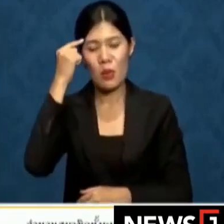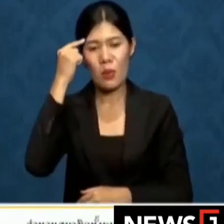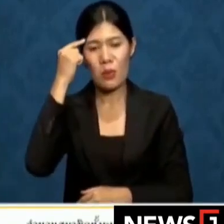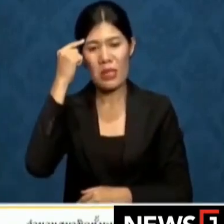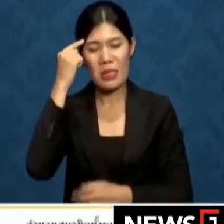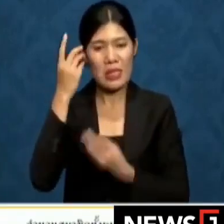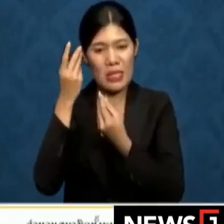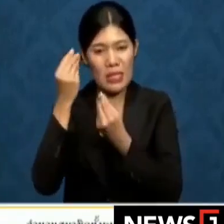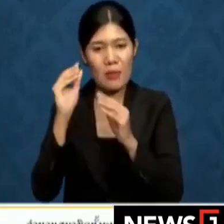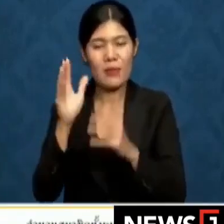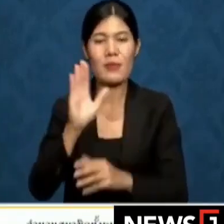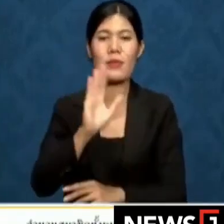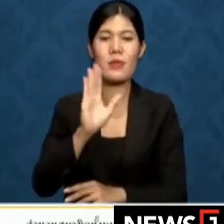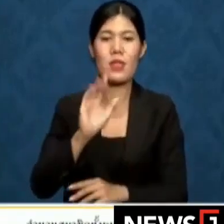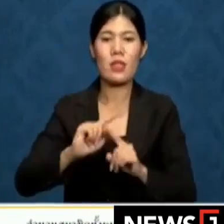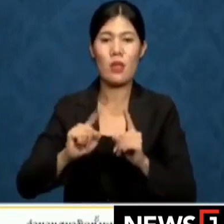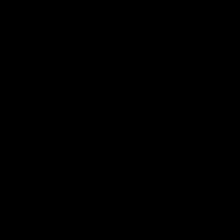มหาศาลไปแก้ปัคามากกว่านี้ค่ะ